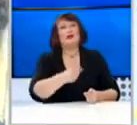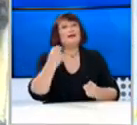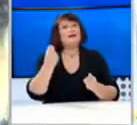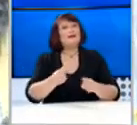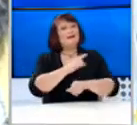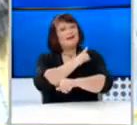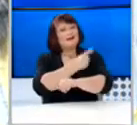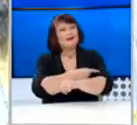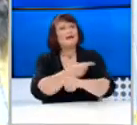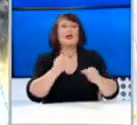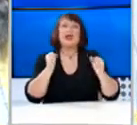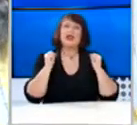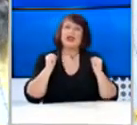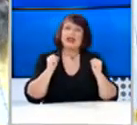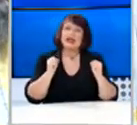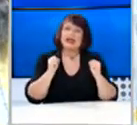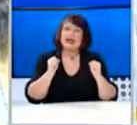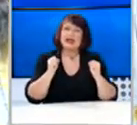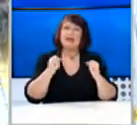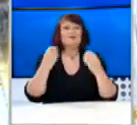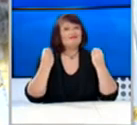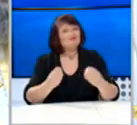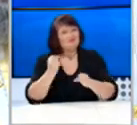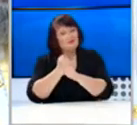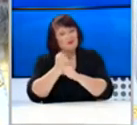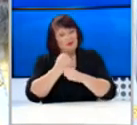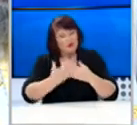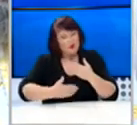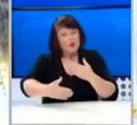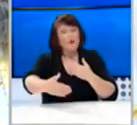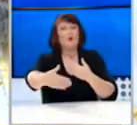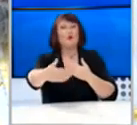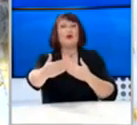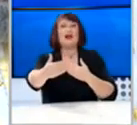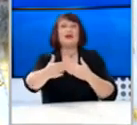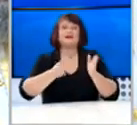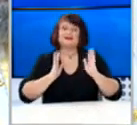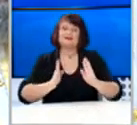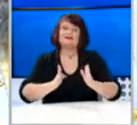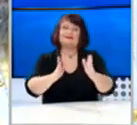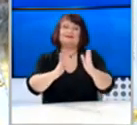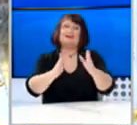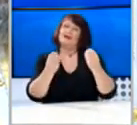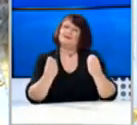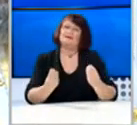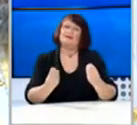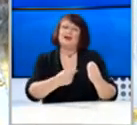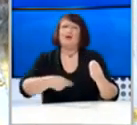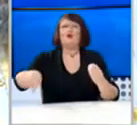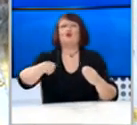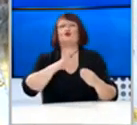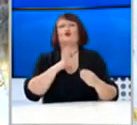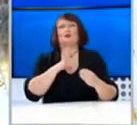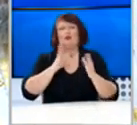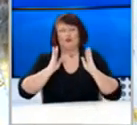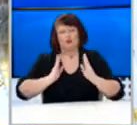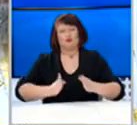υγεία, καλή εργασία προς την πορεία όλων μας. Πορεία